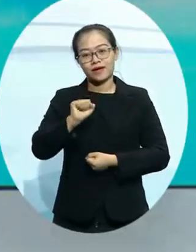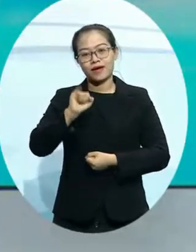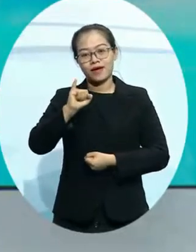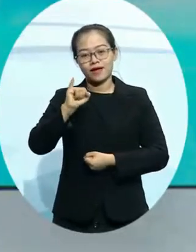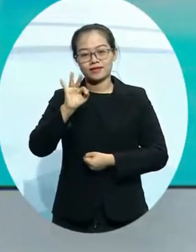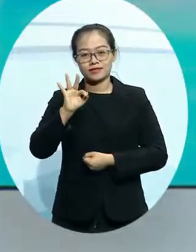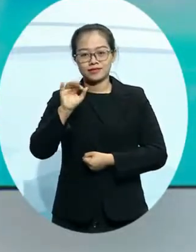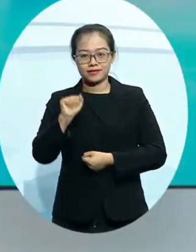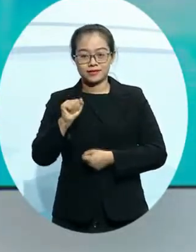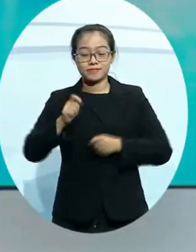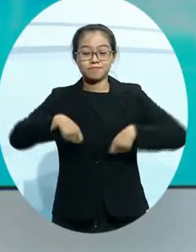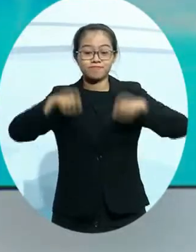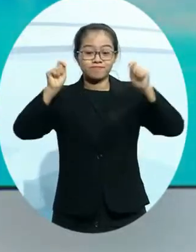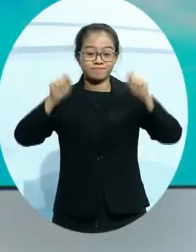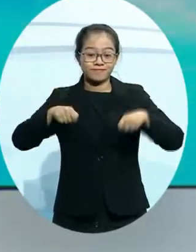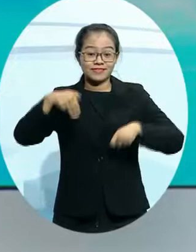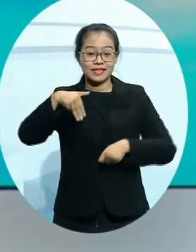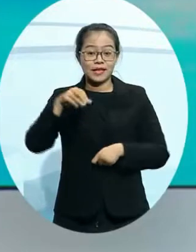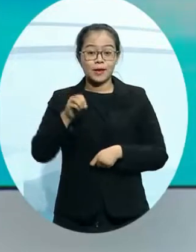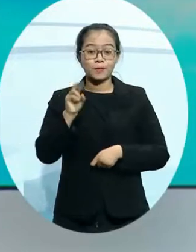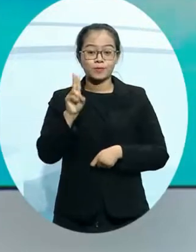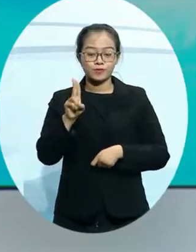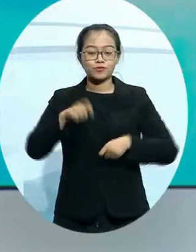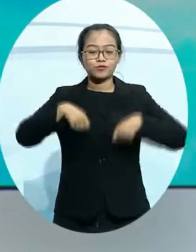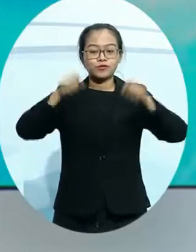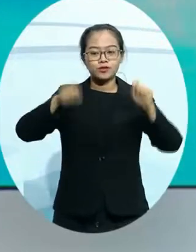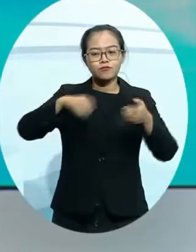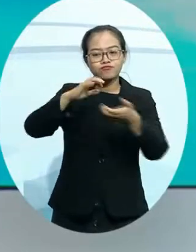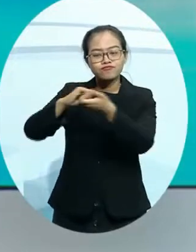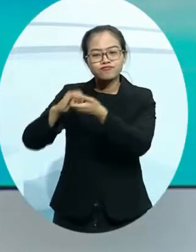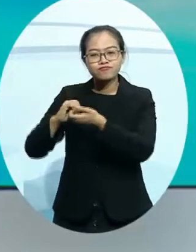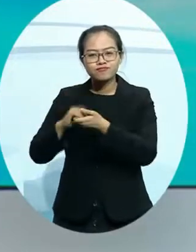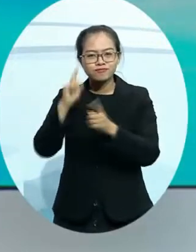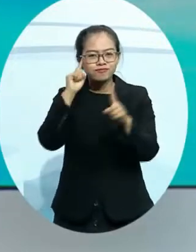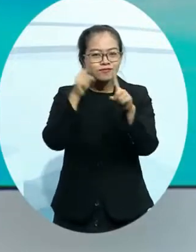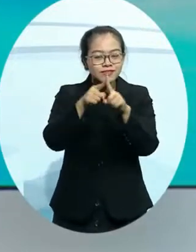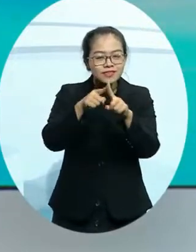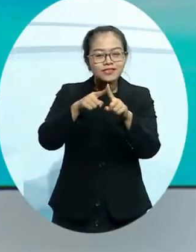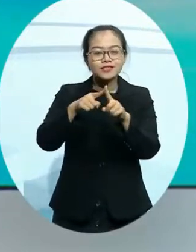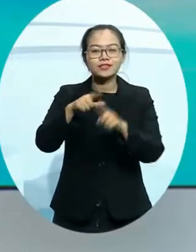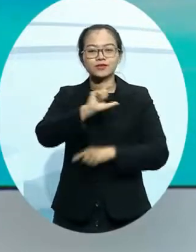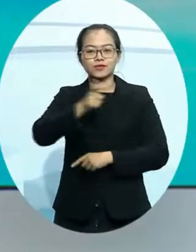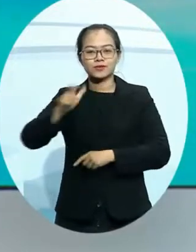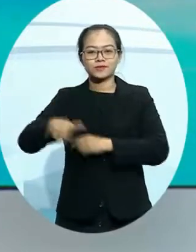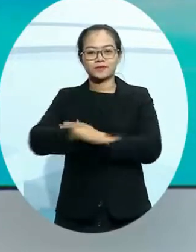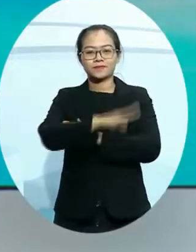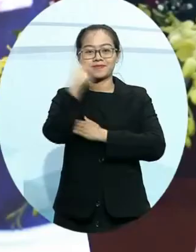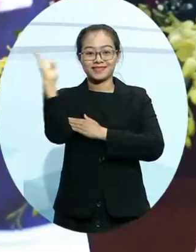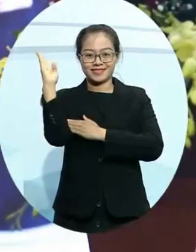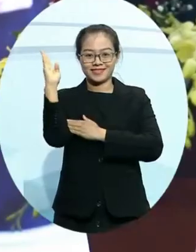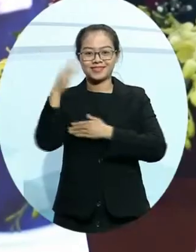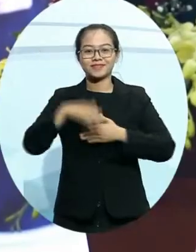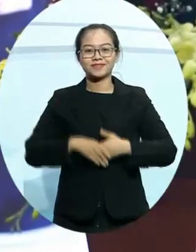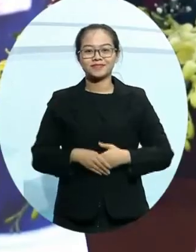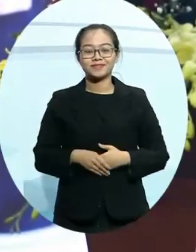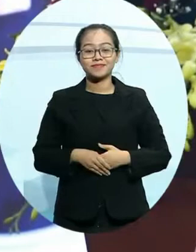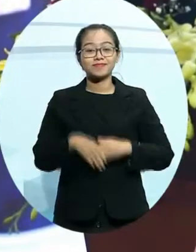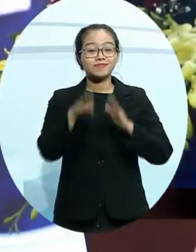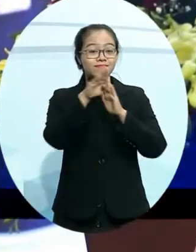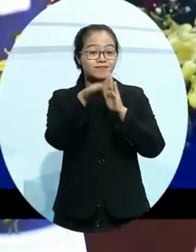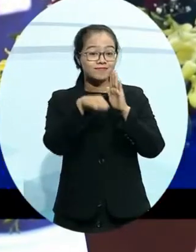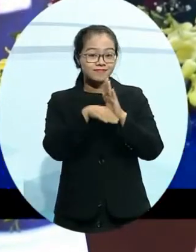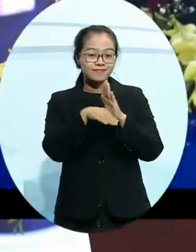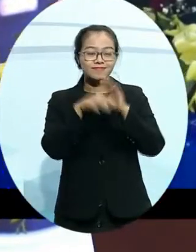viên ký kết thỏa thuận hợp tác MOU với các đối tác để phát triển lĩnh vực Logistics. Chương trình đào tạo cử